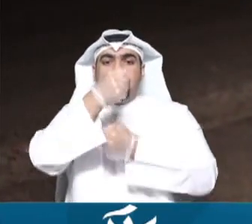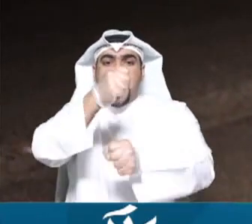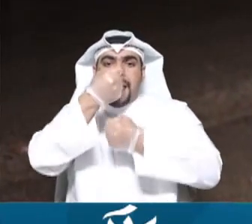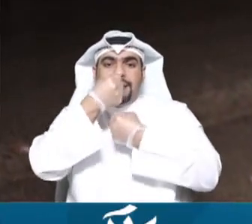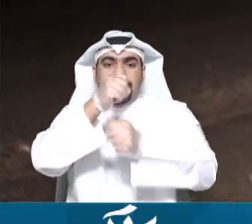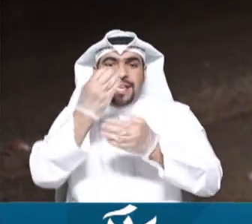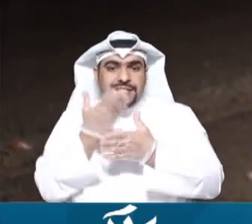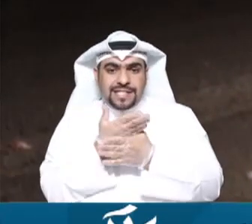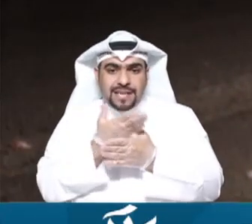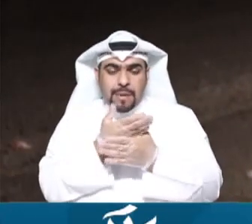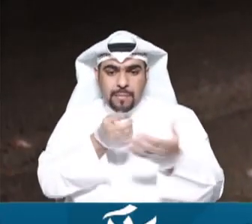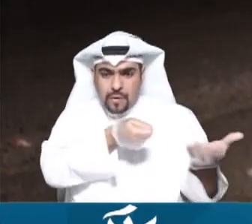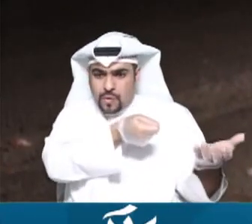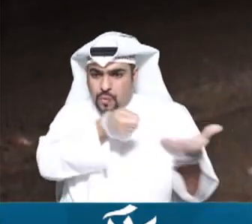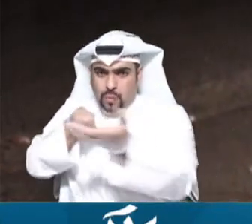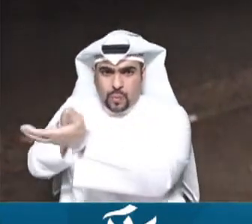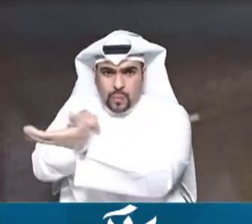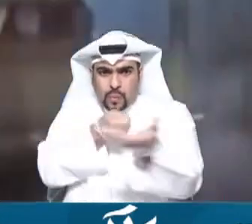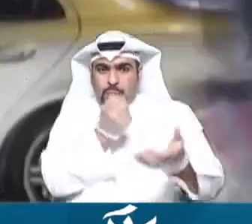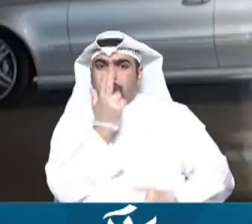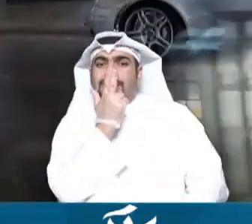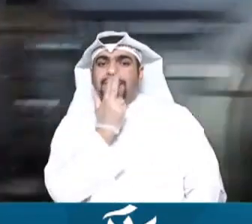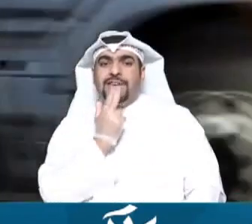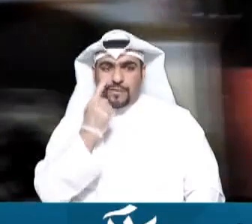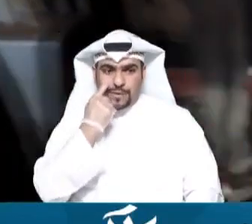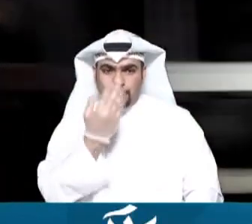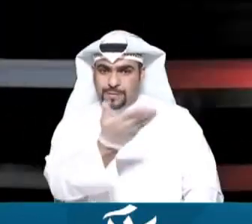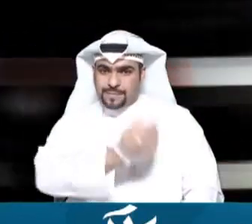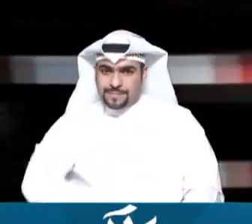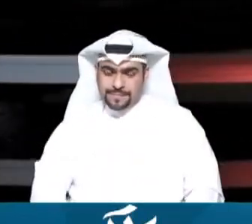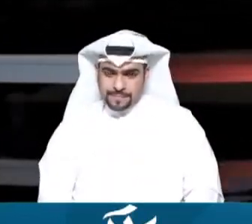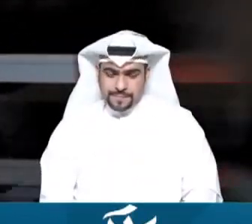في محافظة الفروانية. تابعونا.